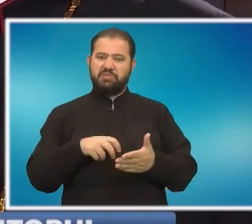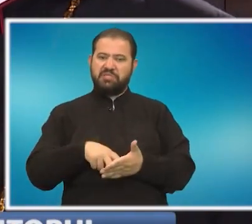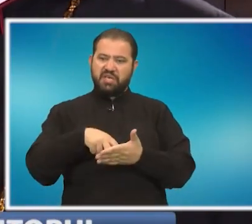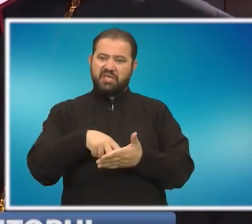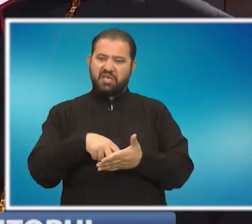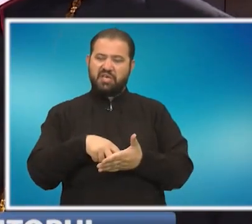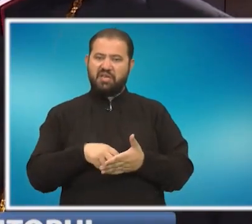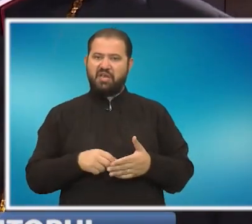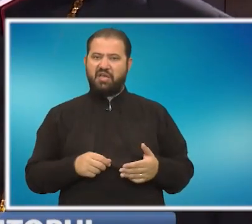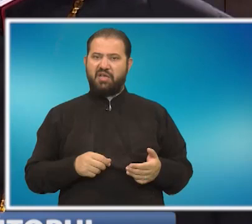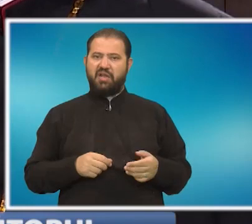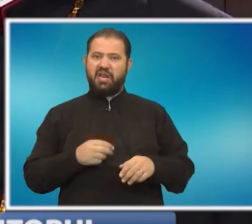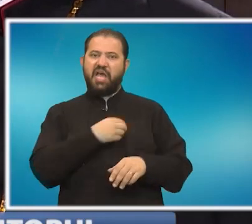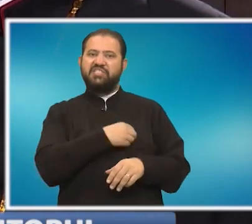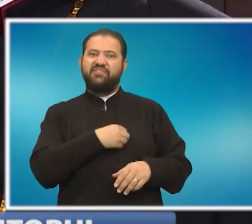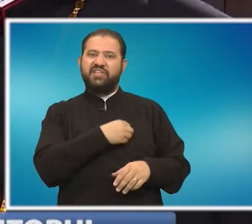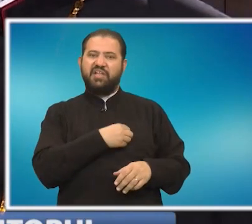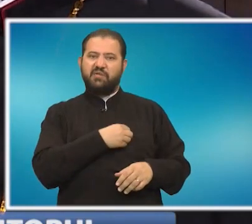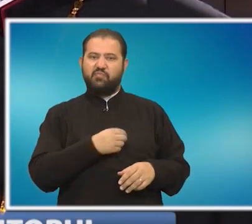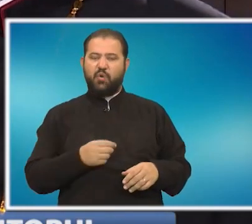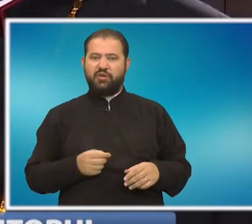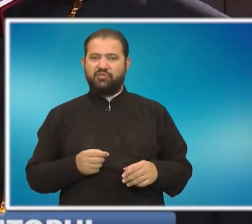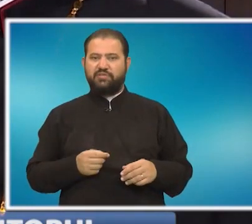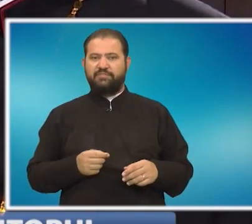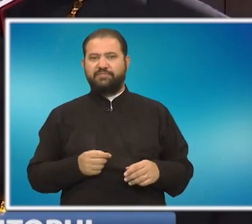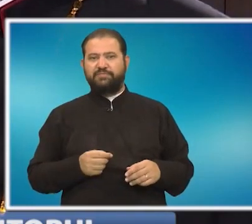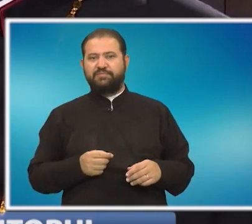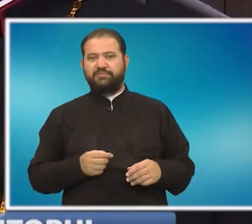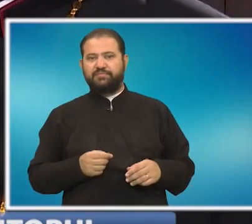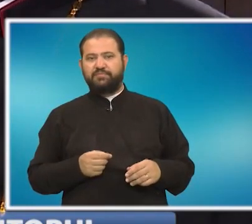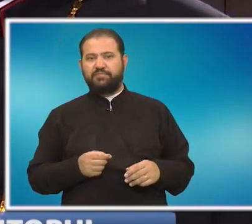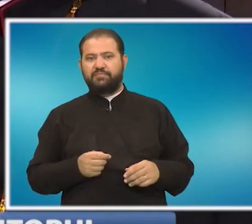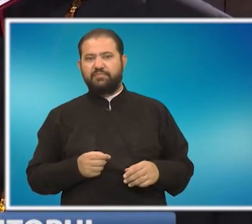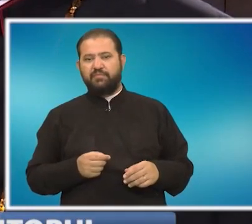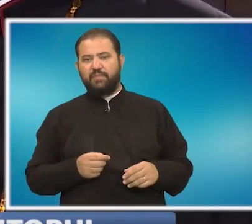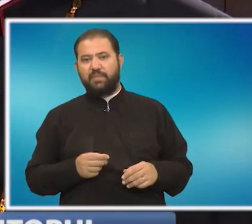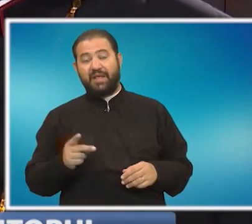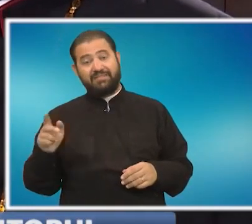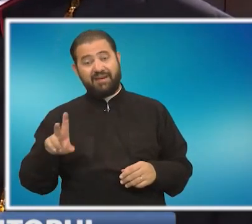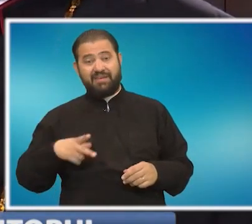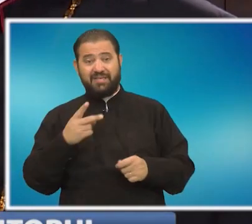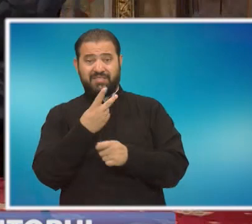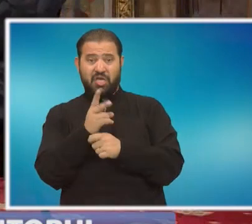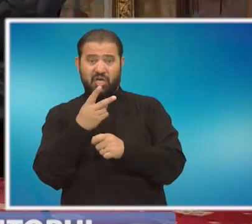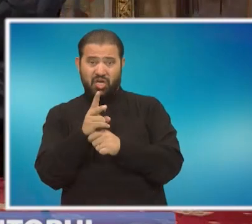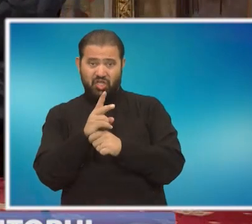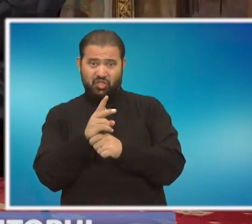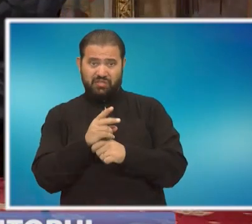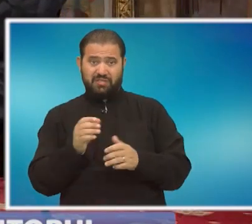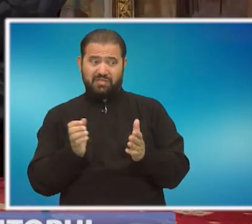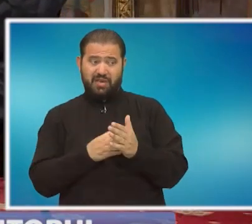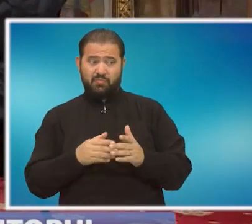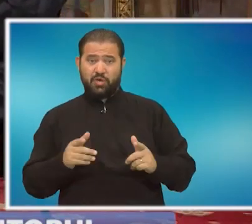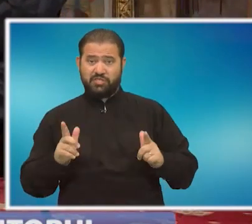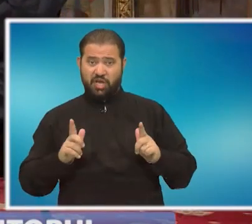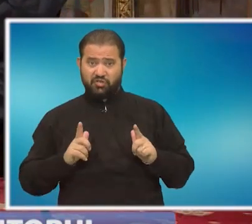nu cadă, pentru că este și aceasta o cădere a individualismului și a egoismului, celor care poate invocă